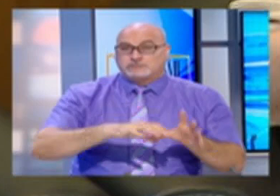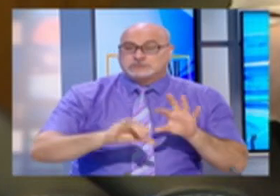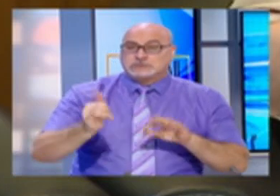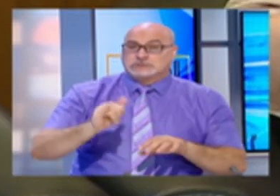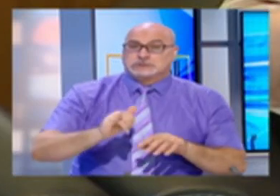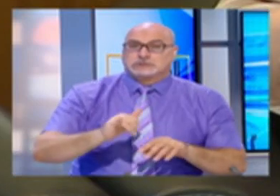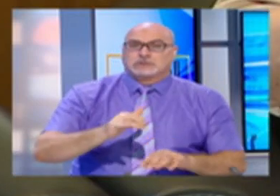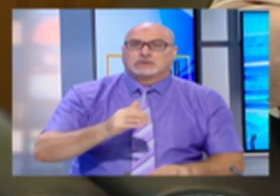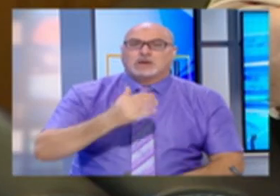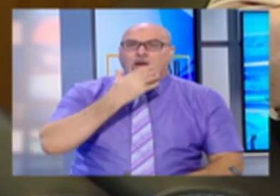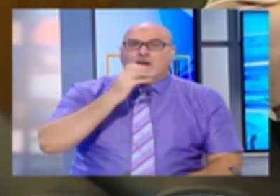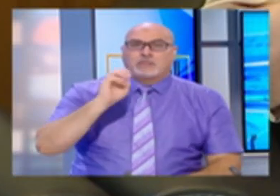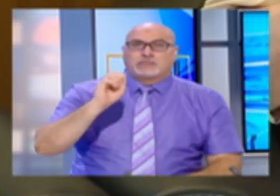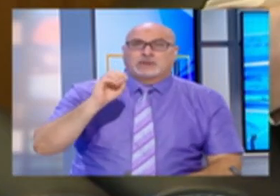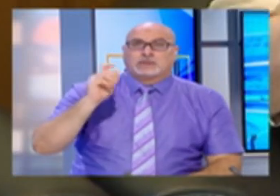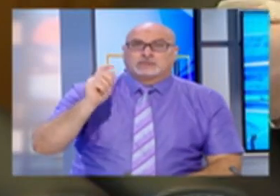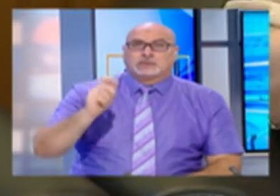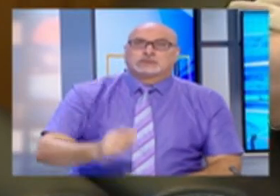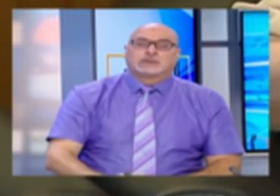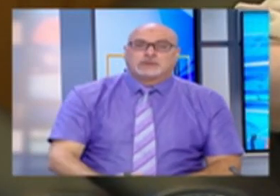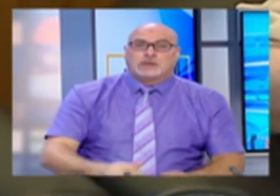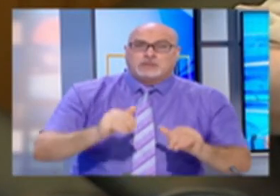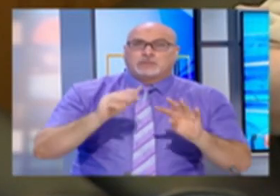جاءت على هامش